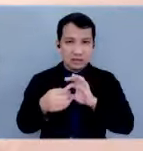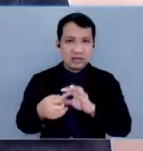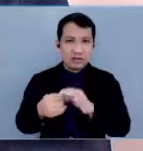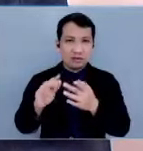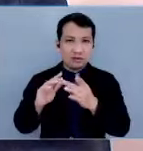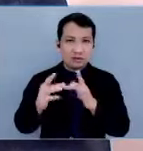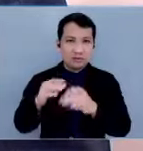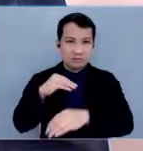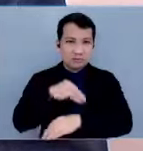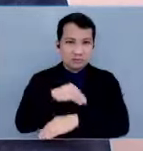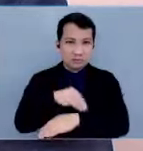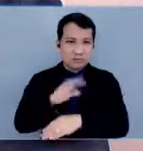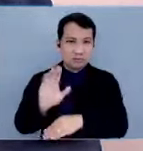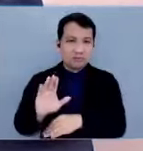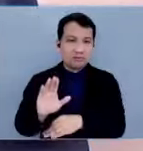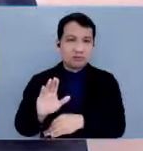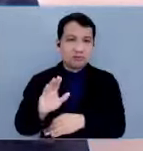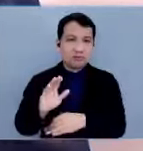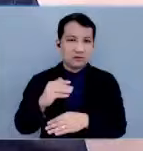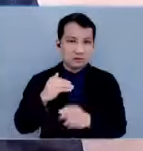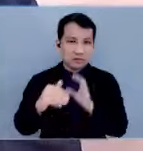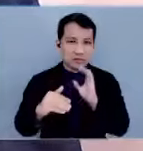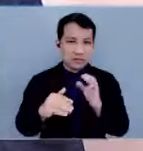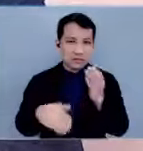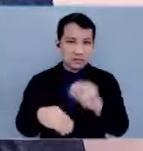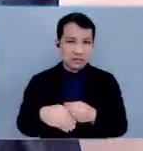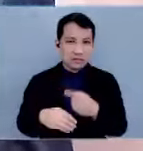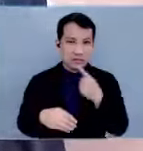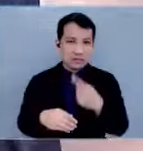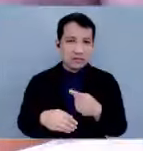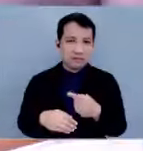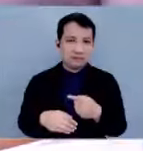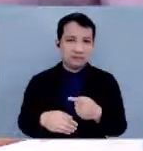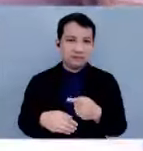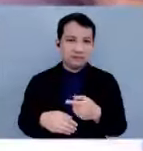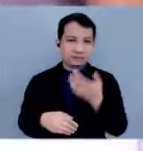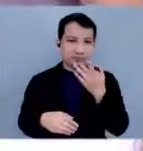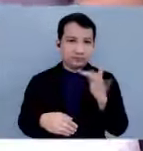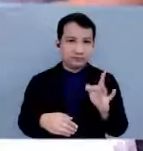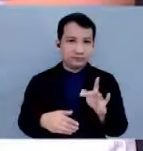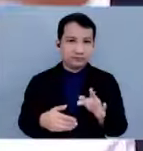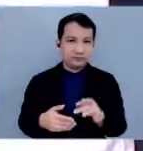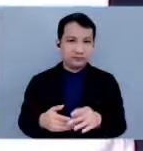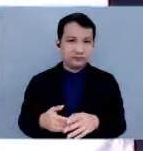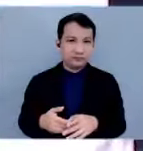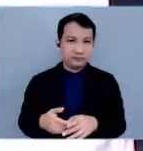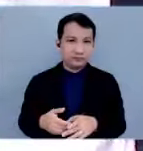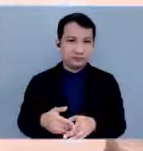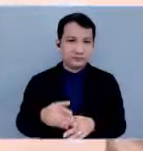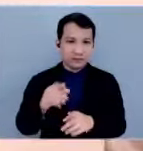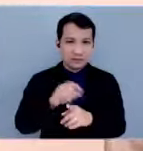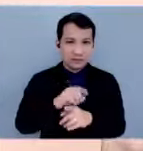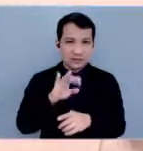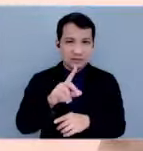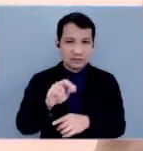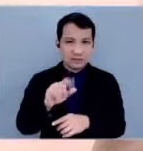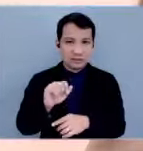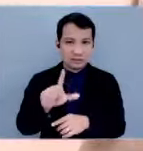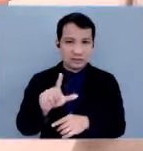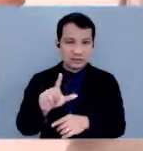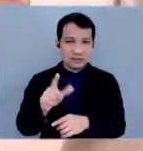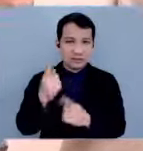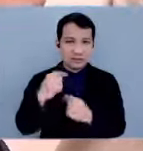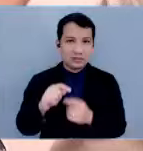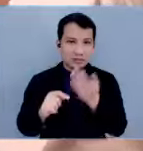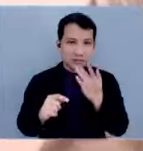banking, bank transfers. Ang galing. At saka alam mo ang sasarap ng mga flavors, sabihin ko lang ha, may banana tela, yun yung trinay ko, ang